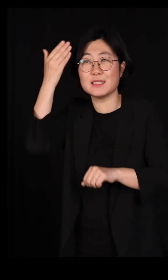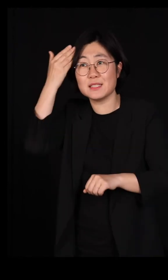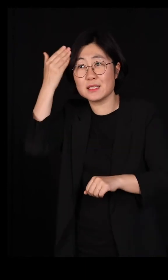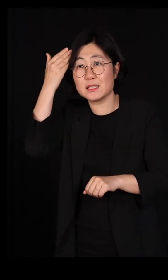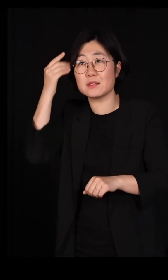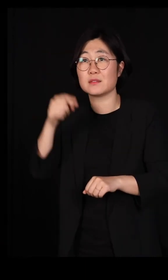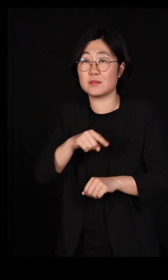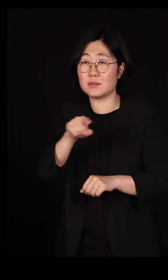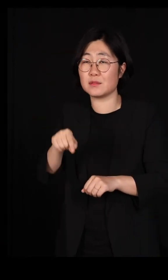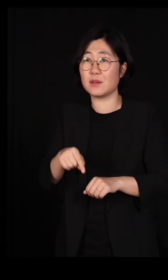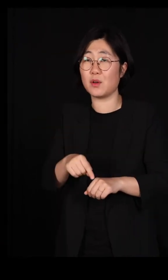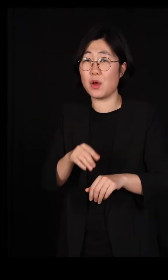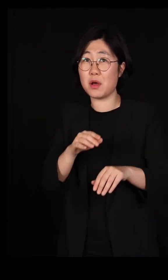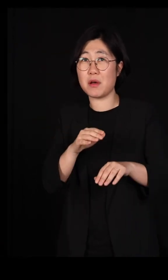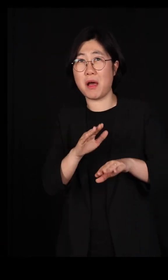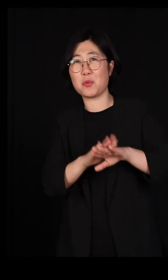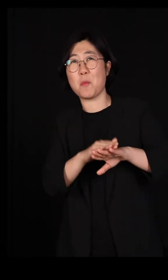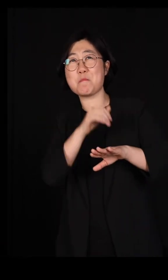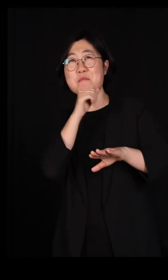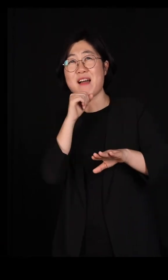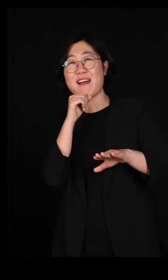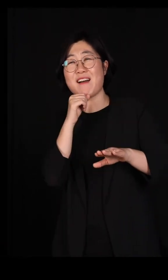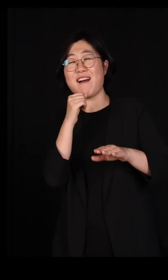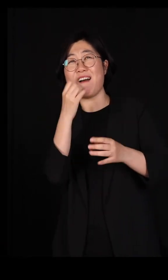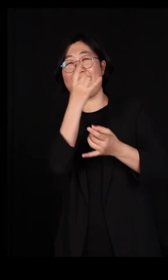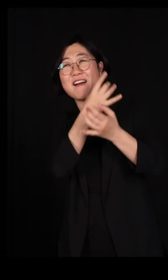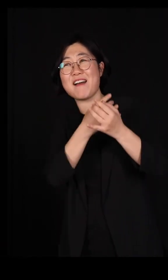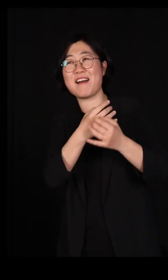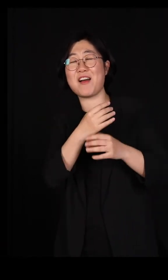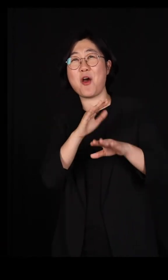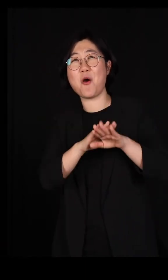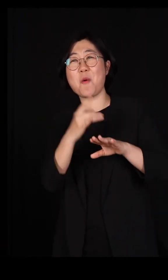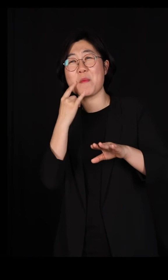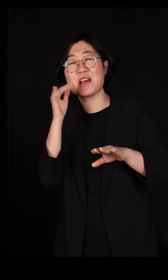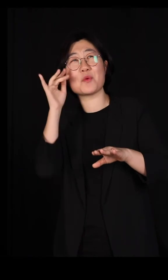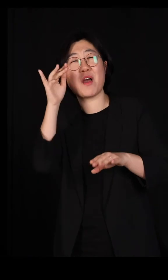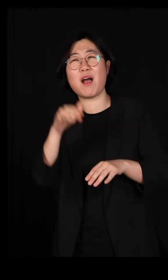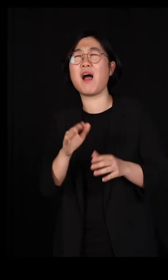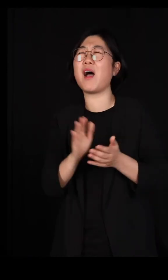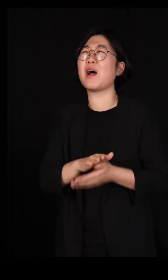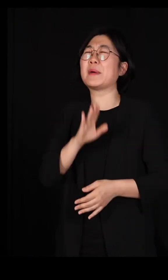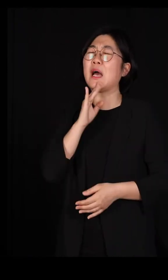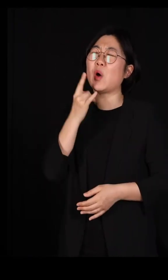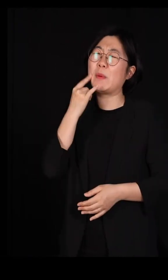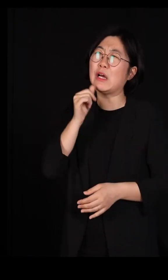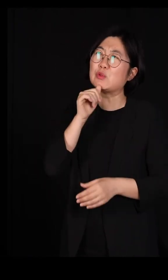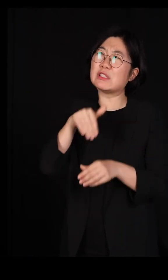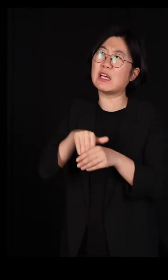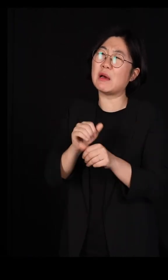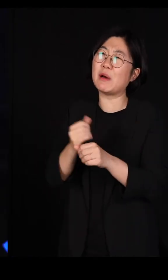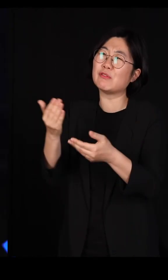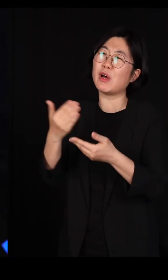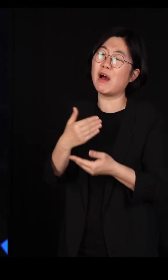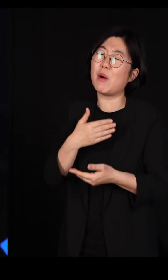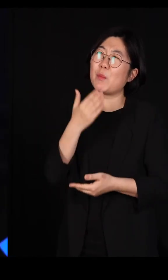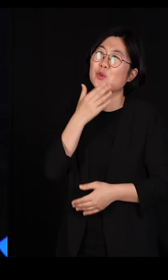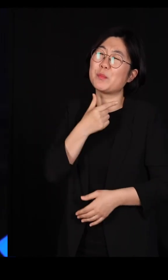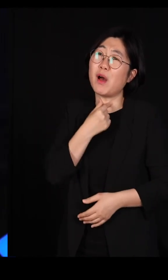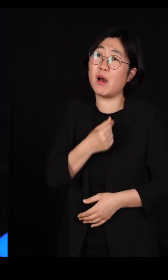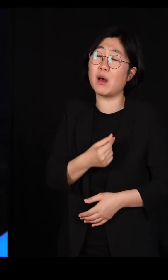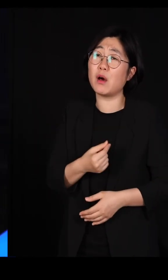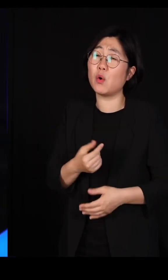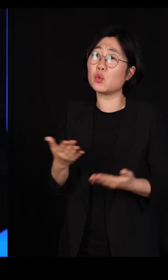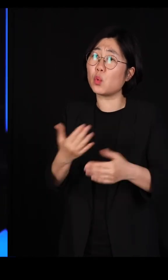축적, 낭만적인 손맛, 엄마의 손맛이 그리워 엄마 된장찌개 이게 아니라 그